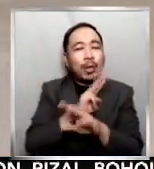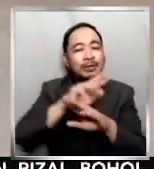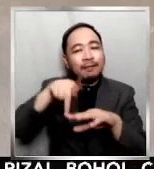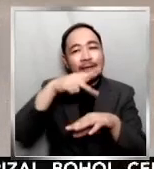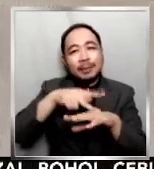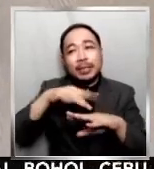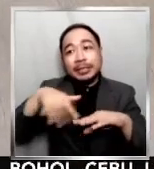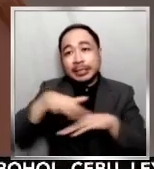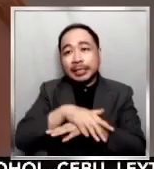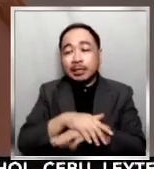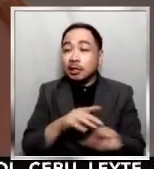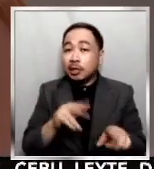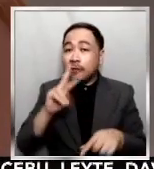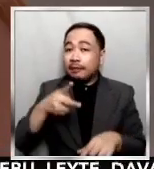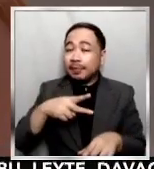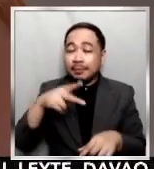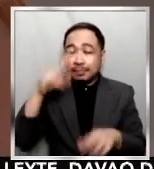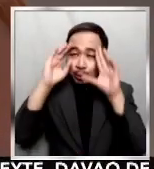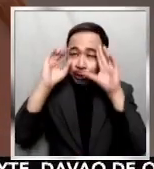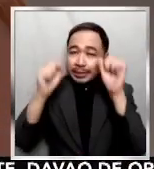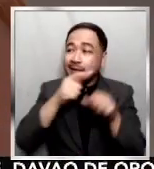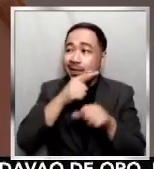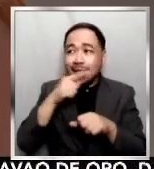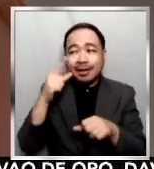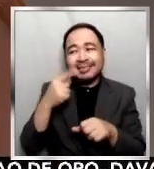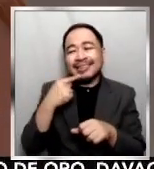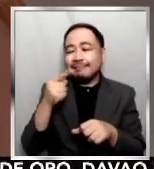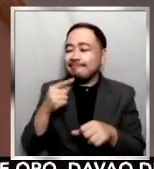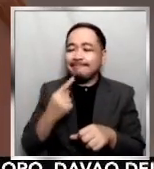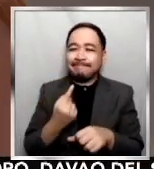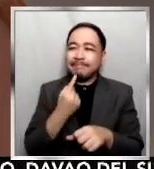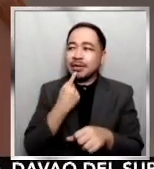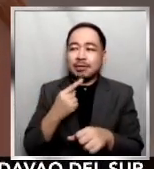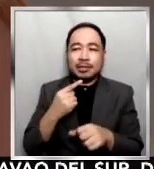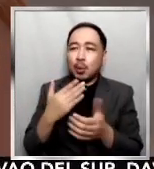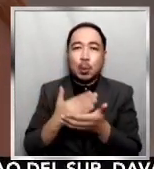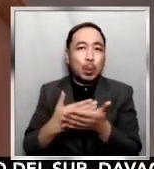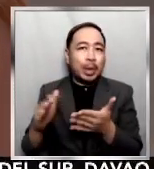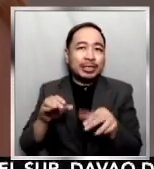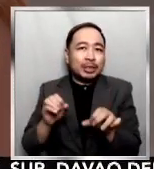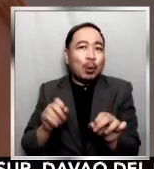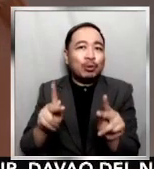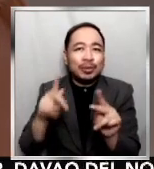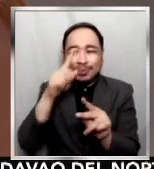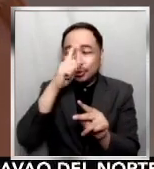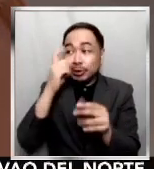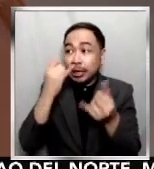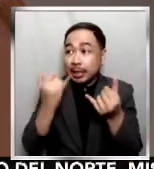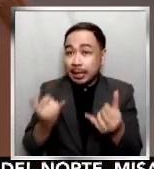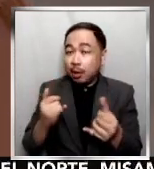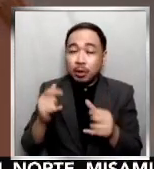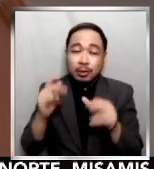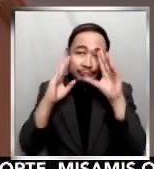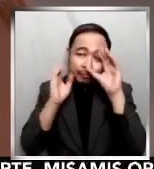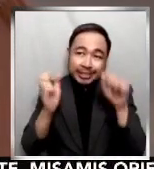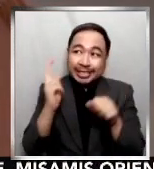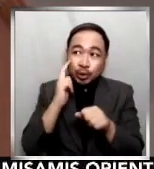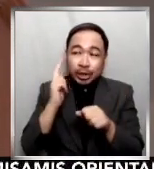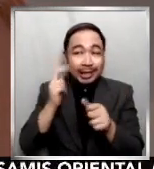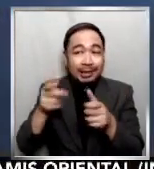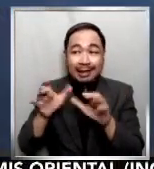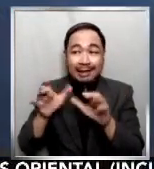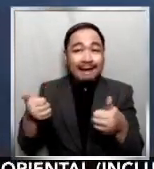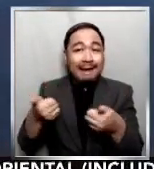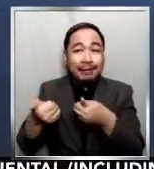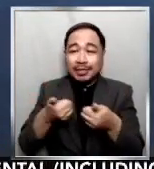missed opportunities. Hanggang ngayon daw hindi pa ginagamit ng Administrasyon Duterte ang arbitral ruling para isulong ang ating national